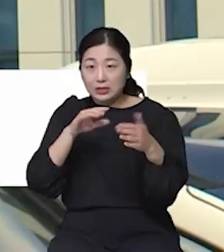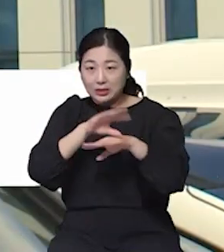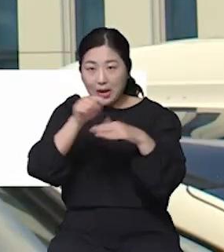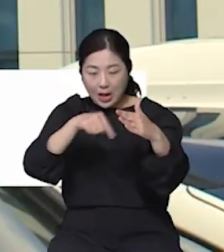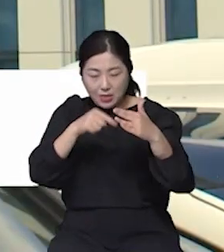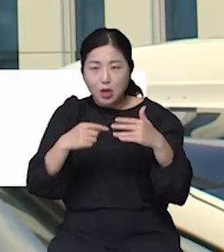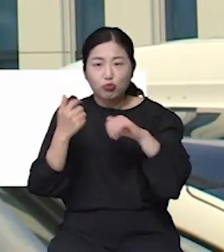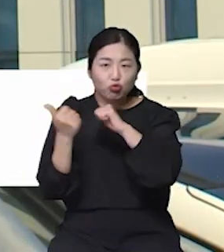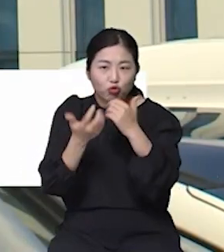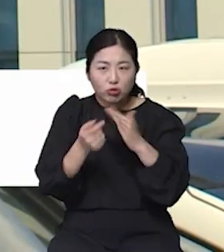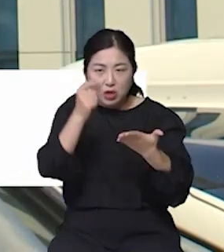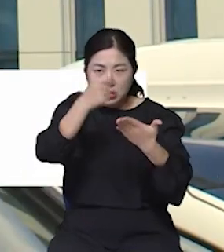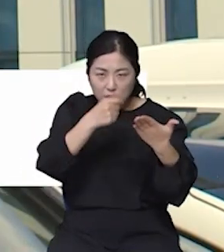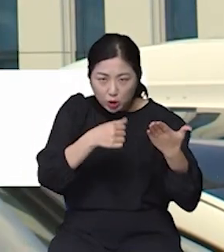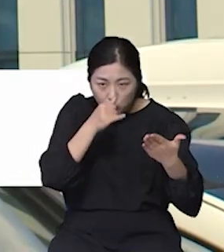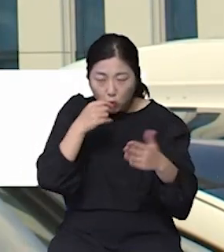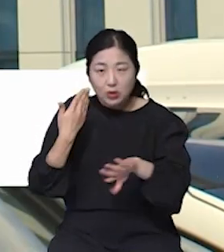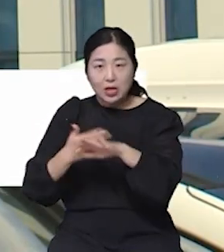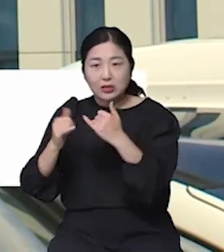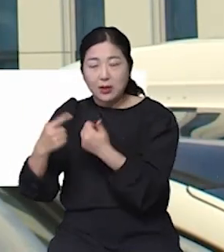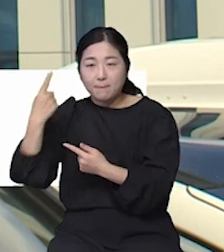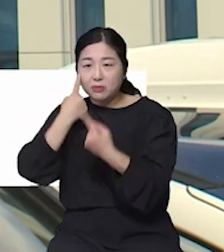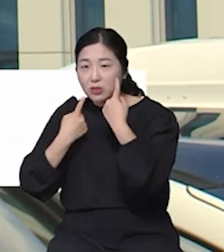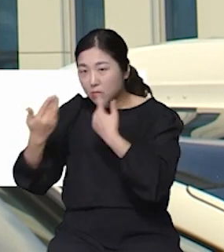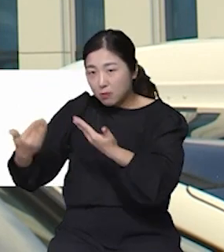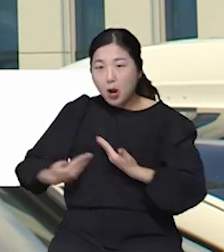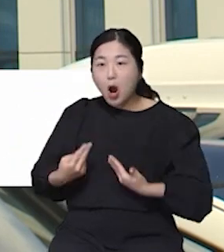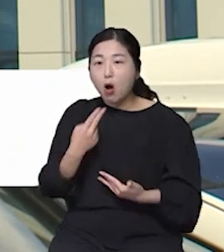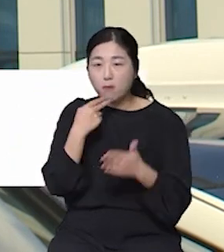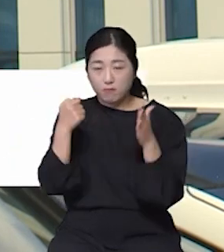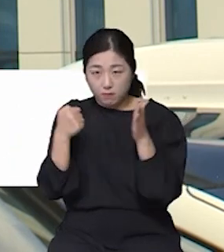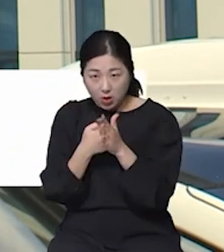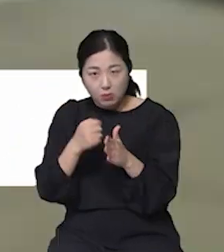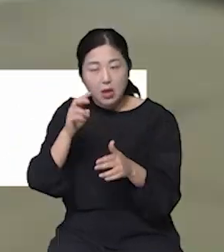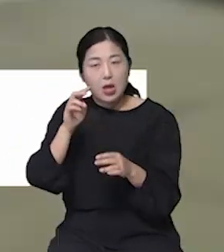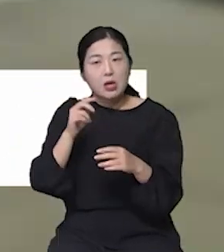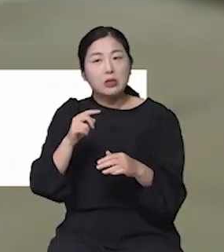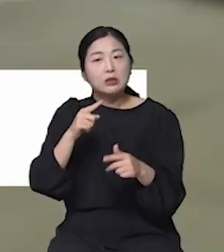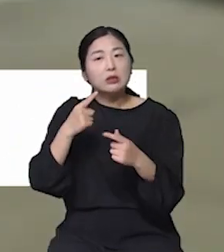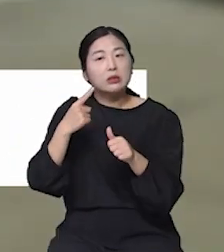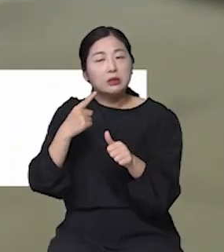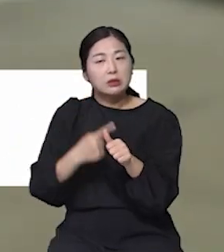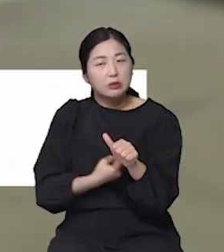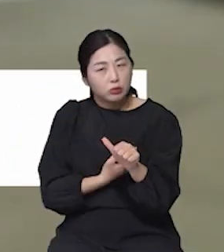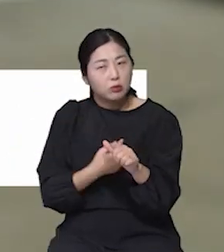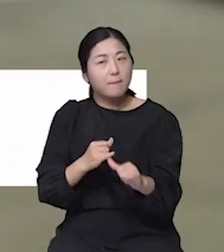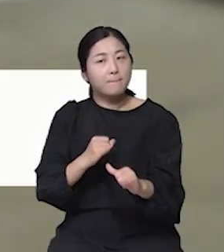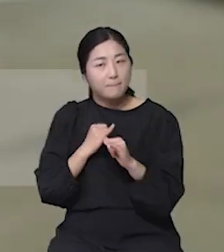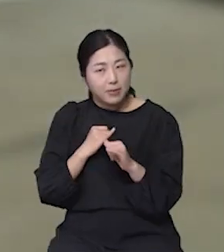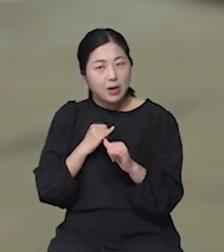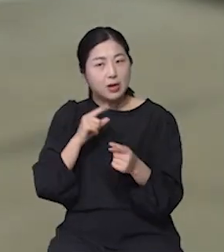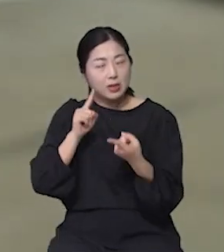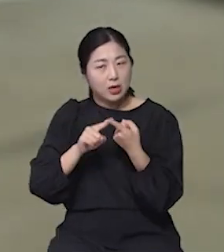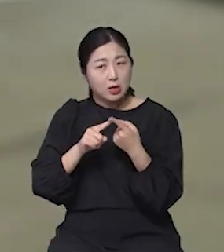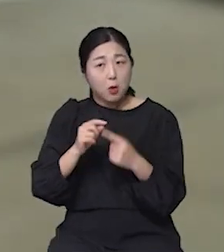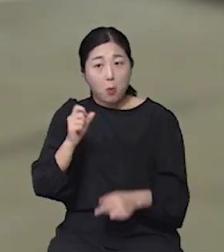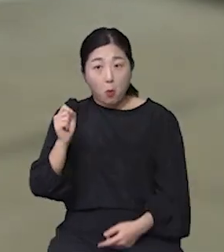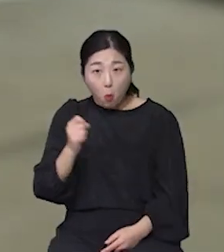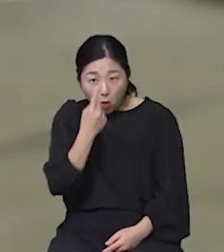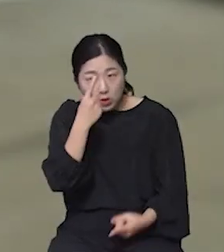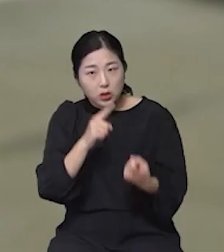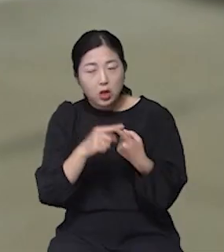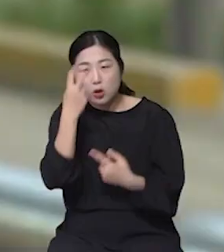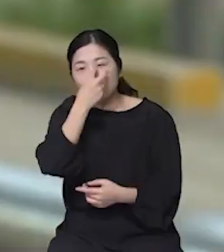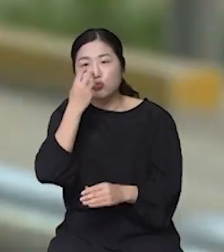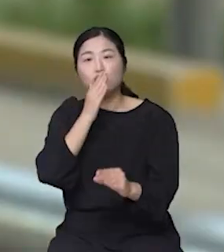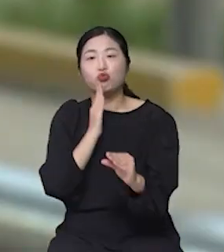유서가 발견됐고 외상 흔적이 없는 것으로 미뤄 40대 남성이 스스로 목숨을 끊은 것으로 보고 정확한 사망 원인을